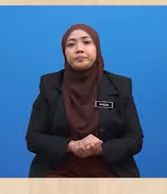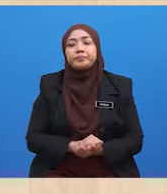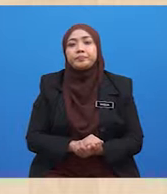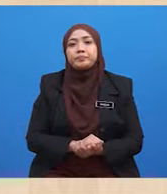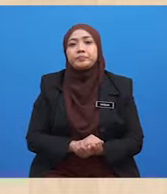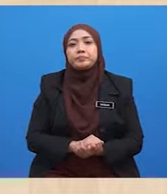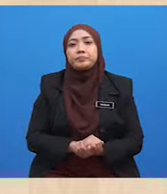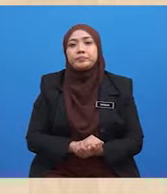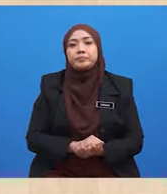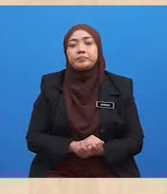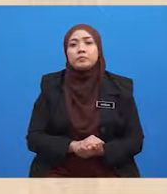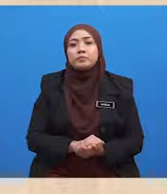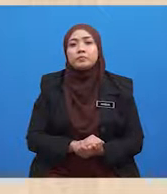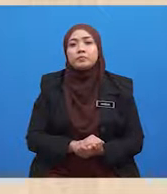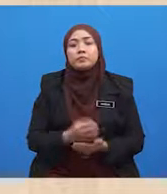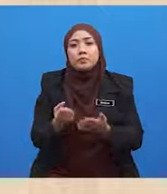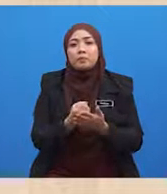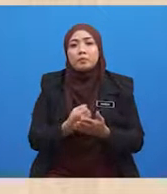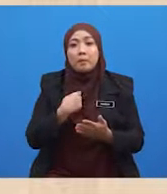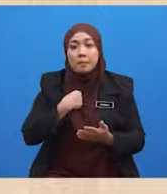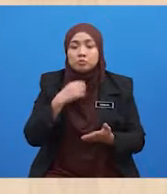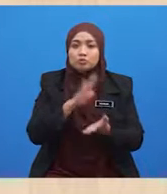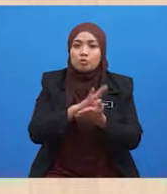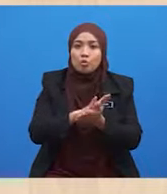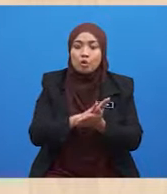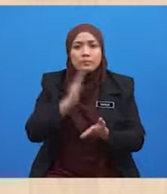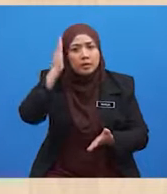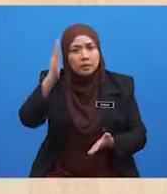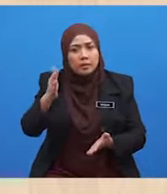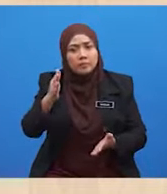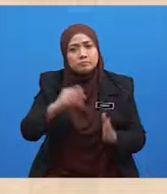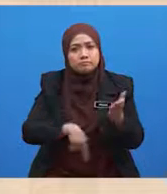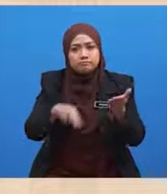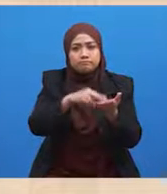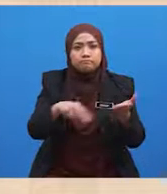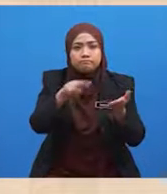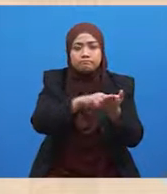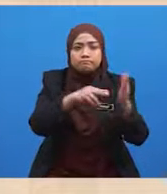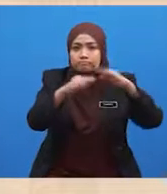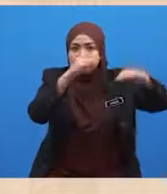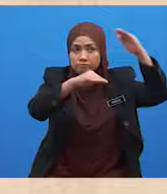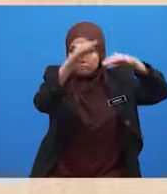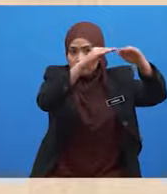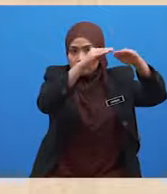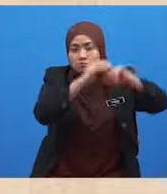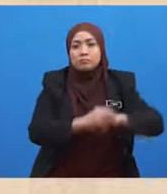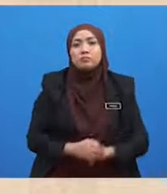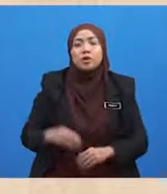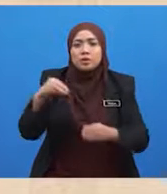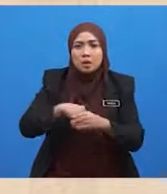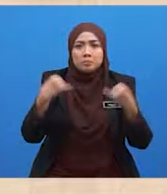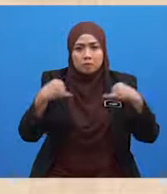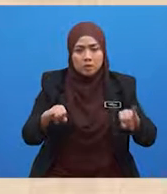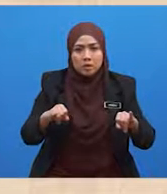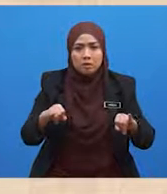biasa permintaan pakaian seragam sekolah akan mengalami peningkatan dalam jualannya terutamanya